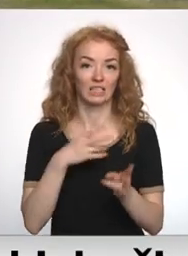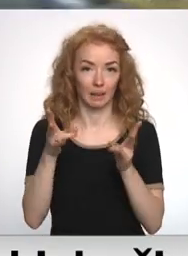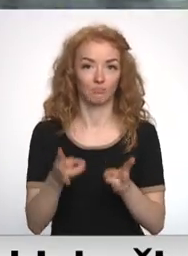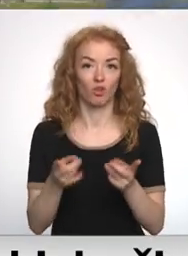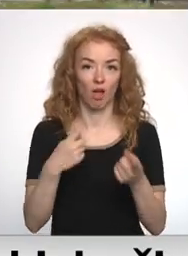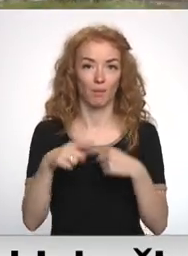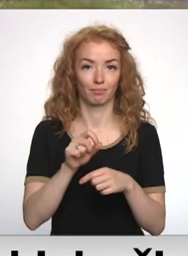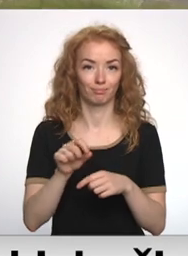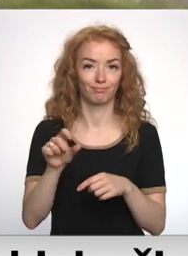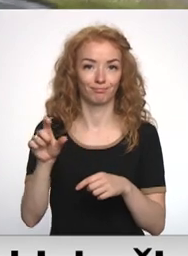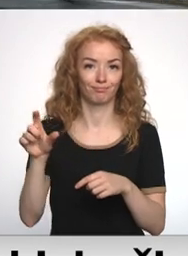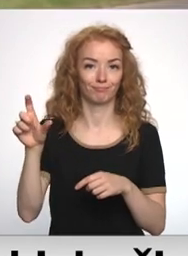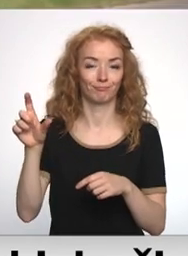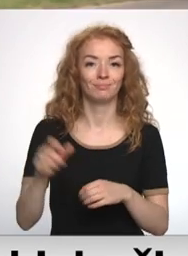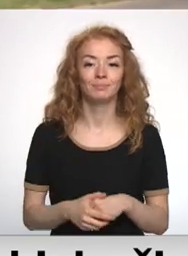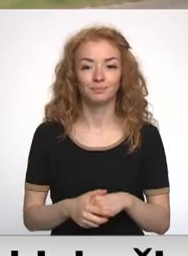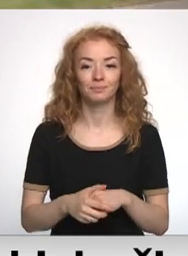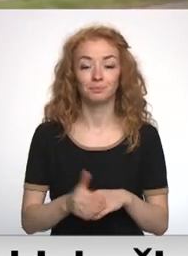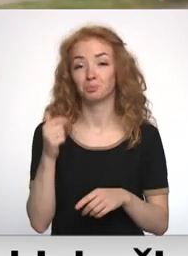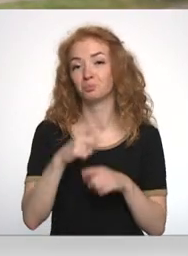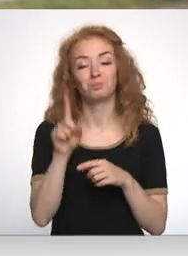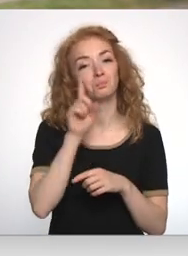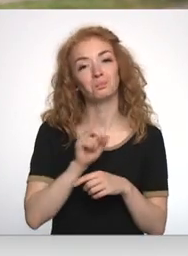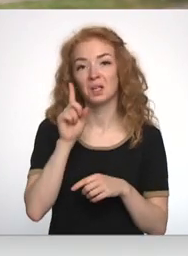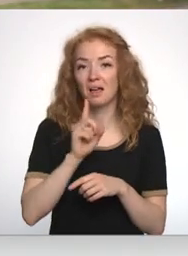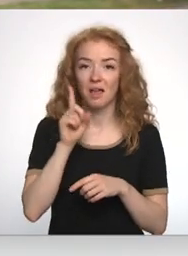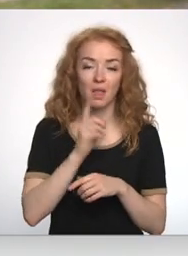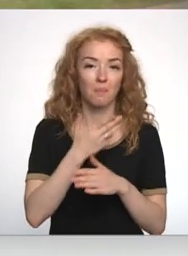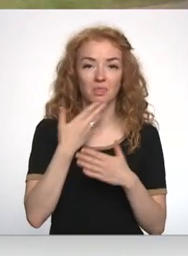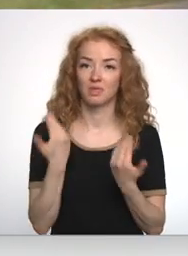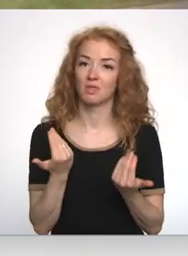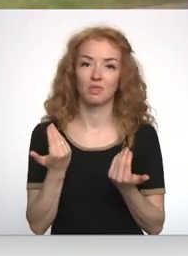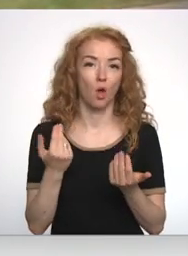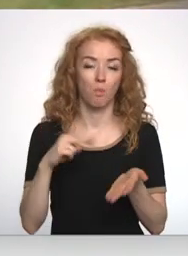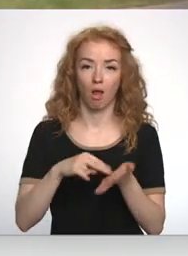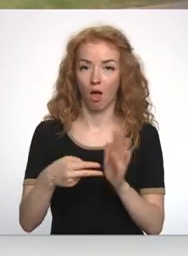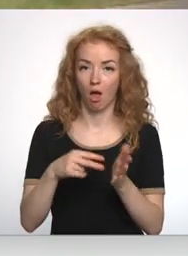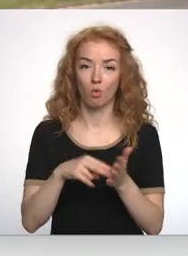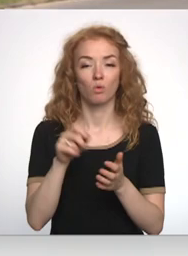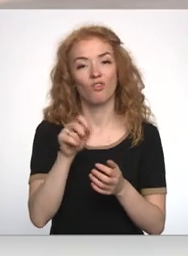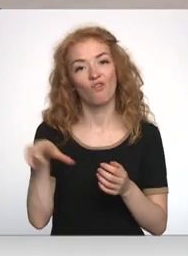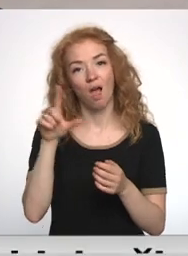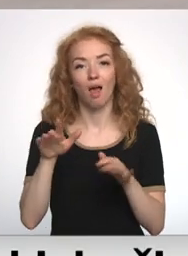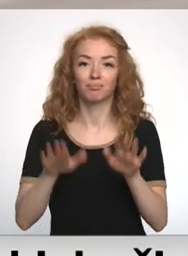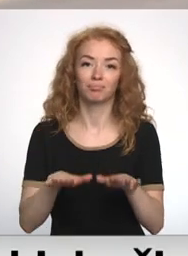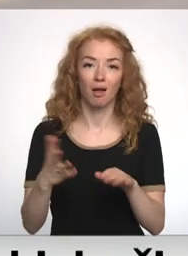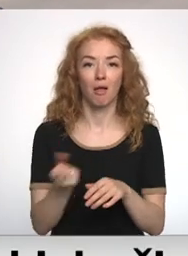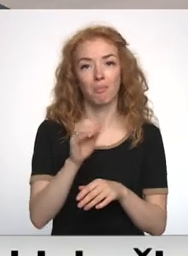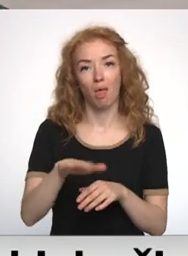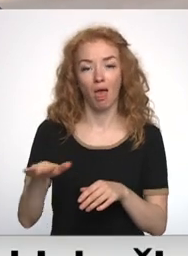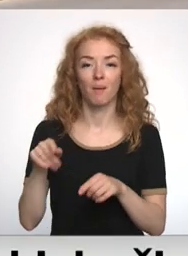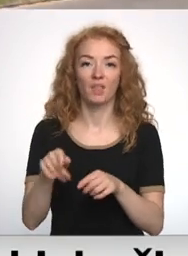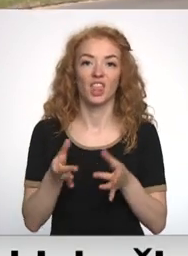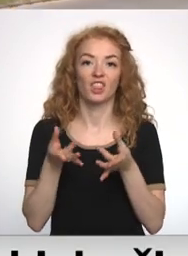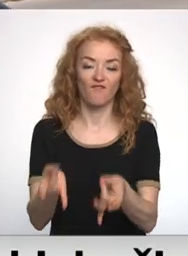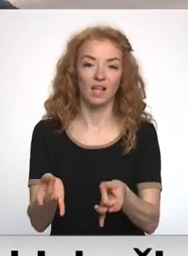jau pieaugs, ja jau tagad pieaug. Pagaidām īsti nav saistoši, jo es saku, vairāk pa mājām ar bērniem, un tāpēc nu, tās